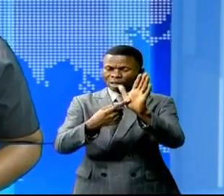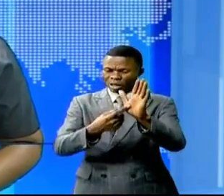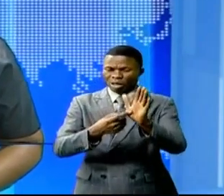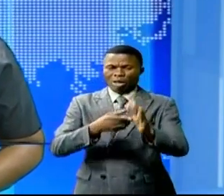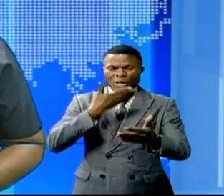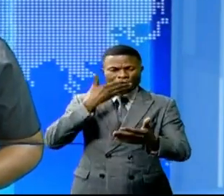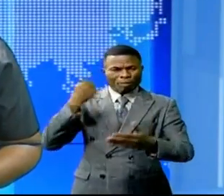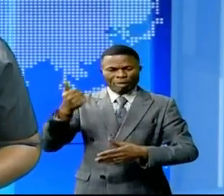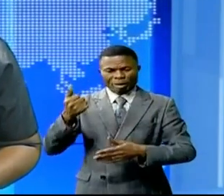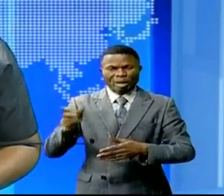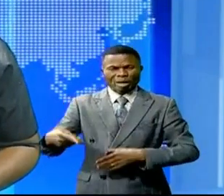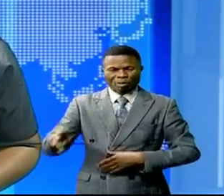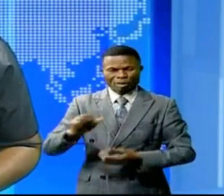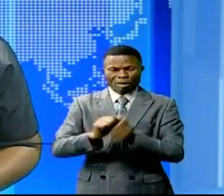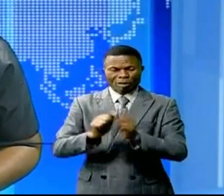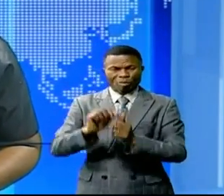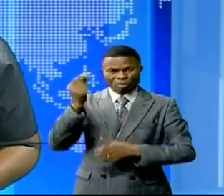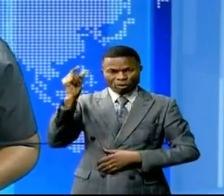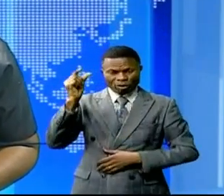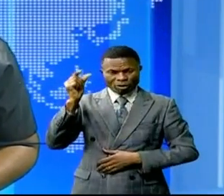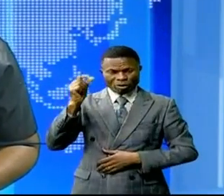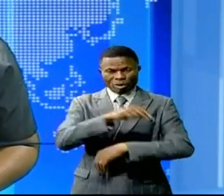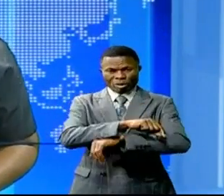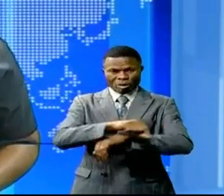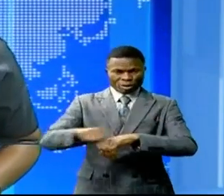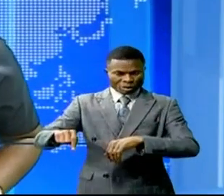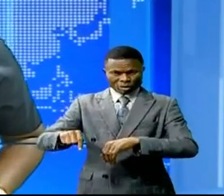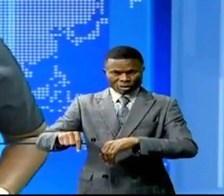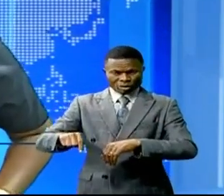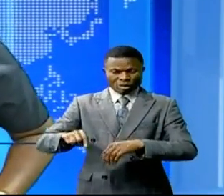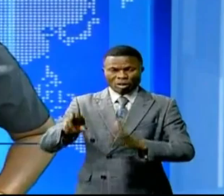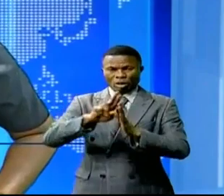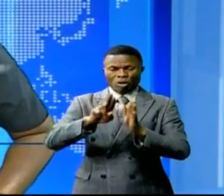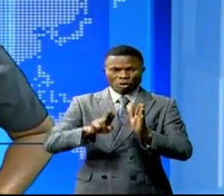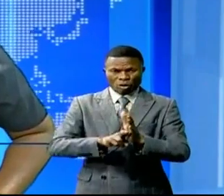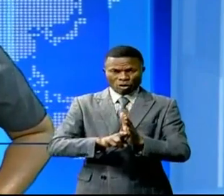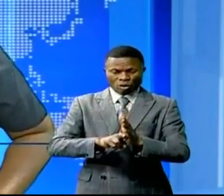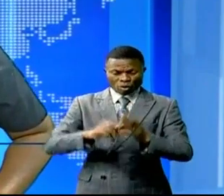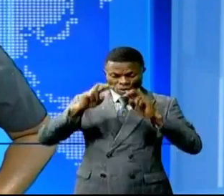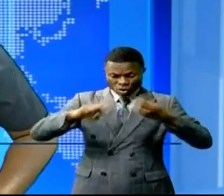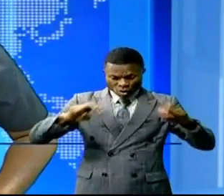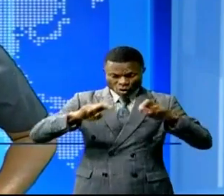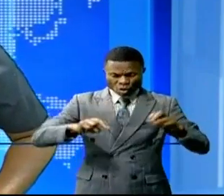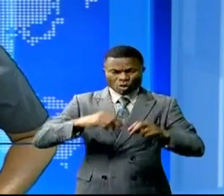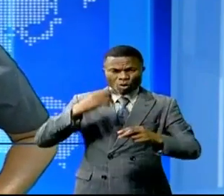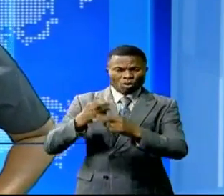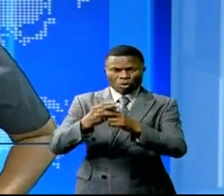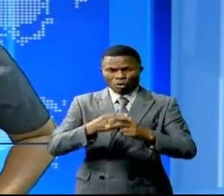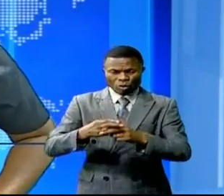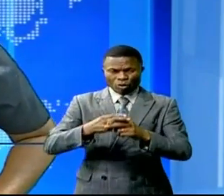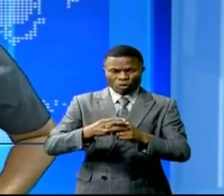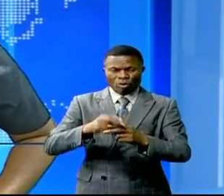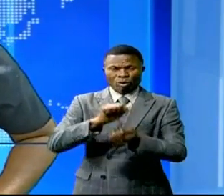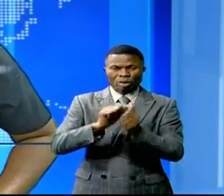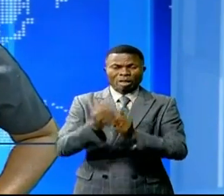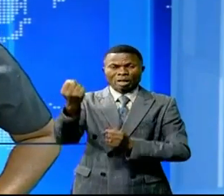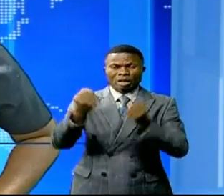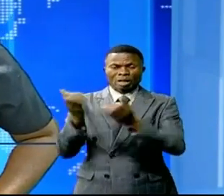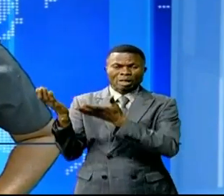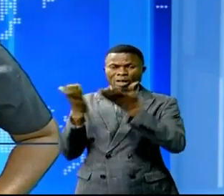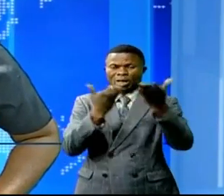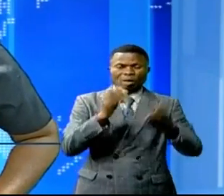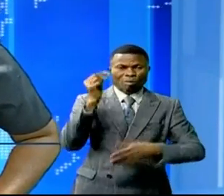la province dans les secteurs miniers. Ces bureaux ont pour rôle de la contre-vérification et de la régularité des camions porteurs